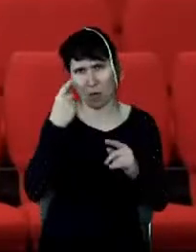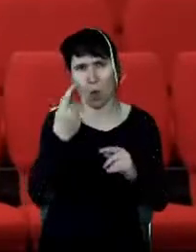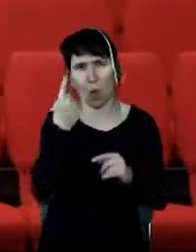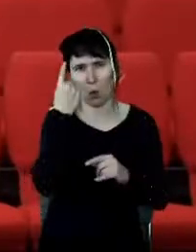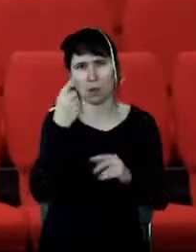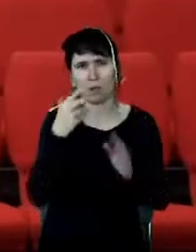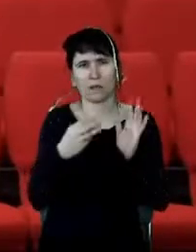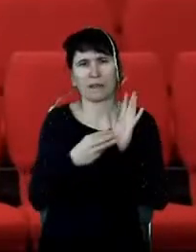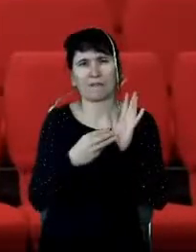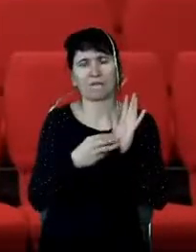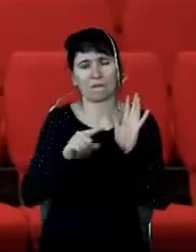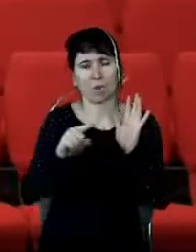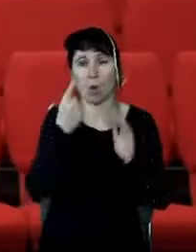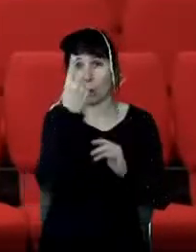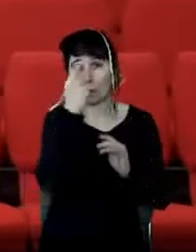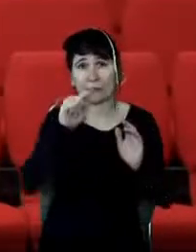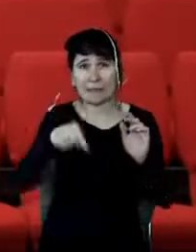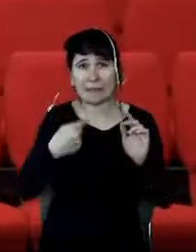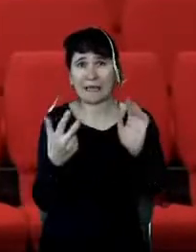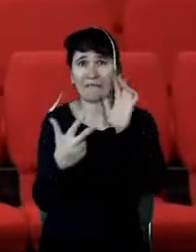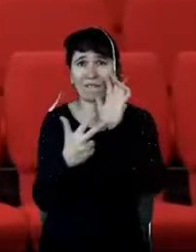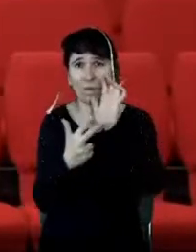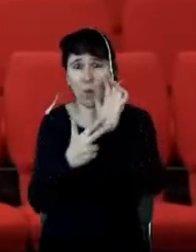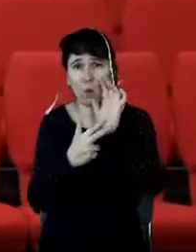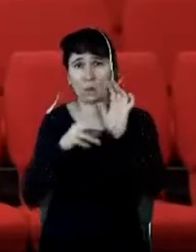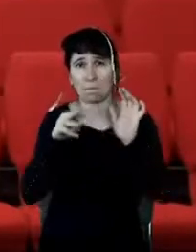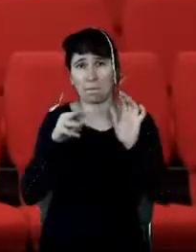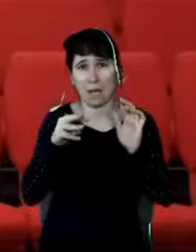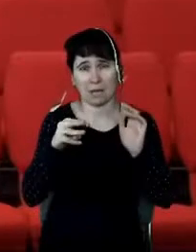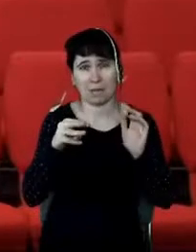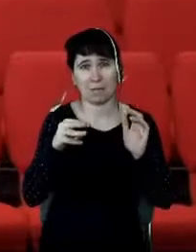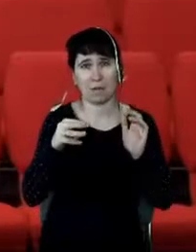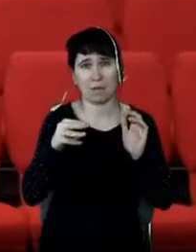внутрішні стіни. І зовнішні стіни були